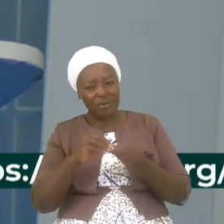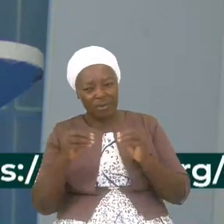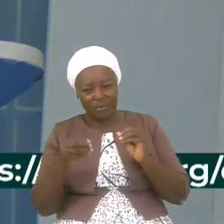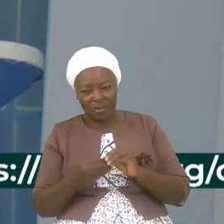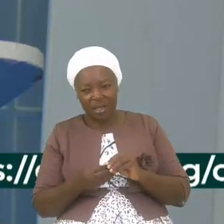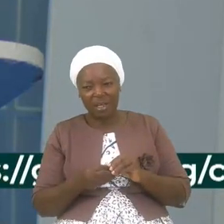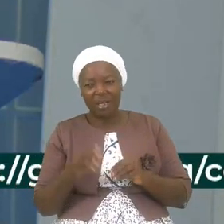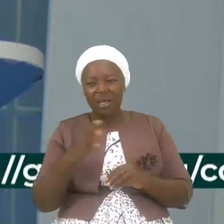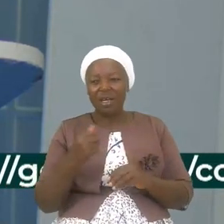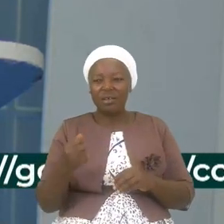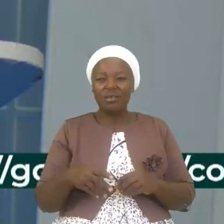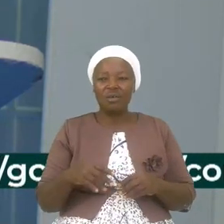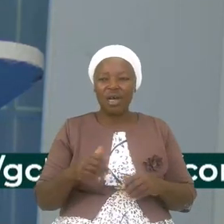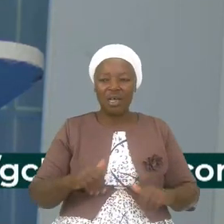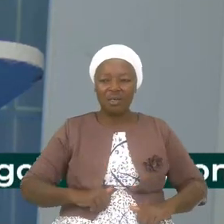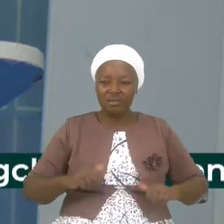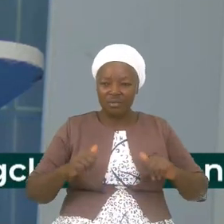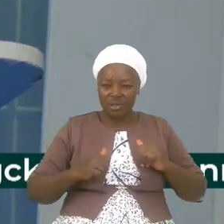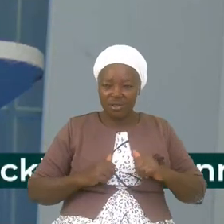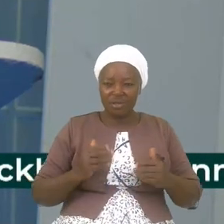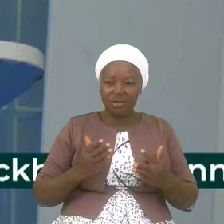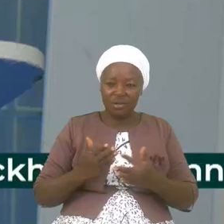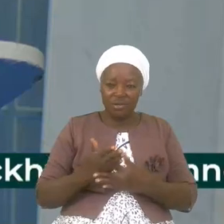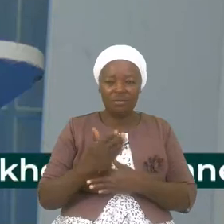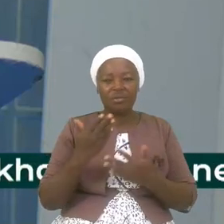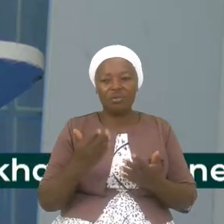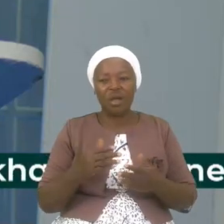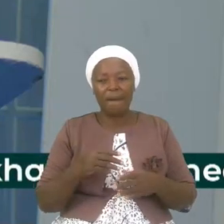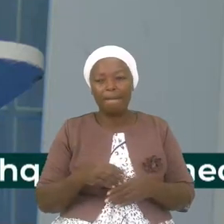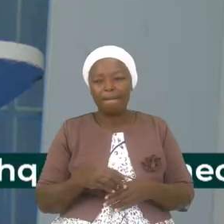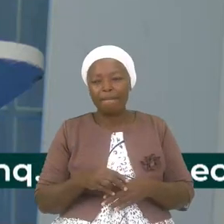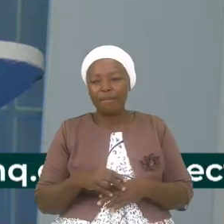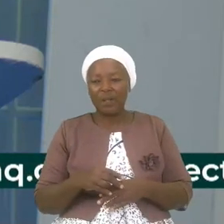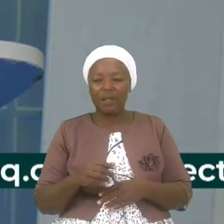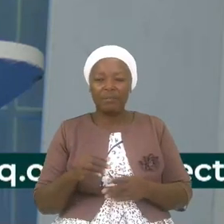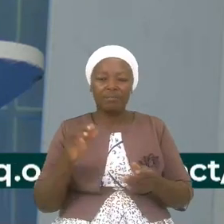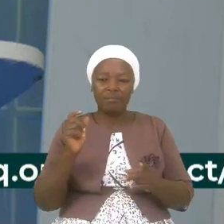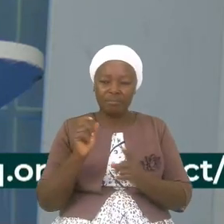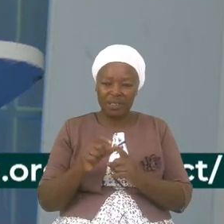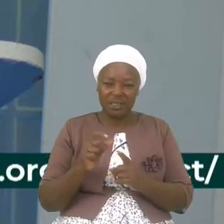Par SMS ou WhatsApp.